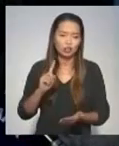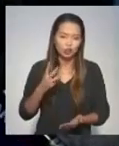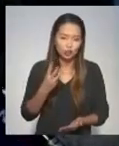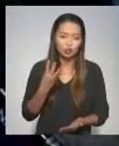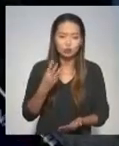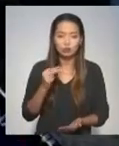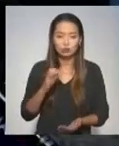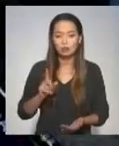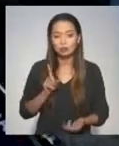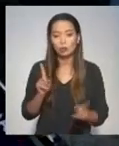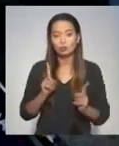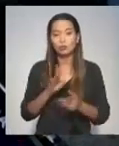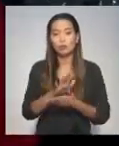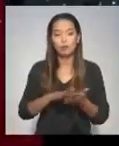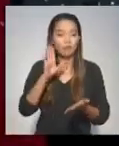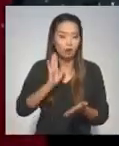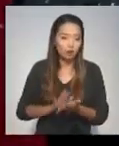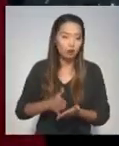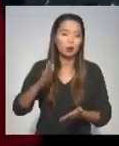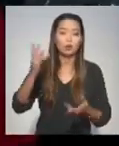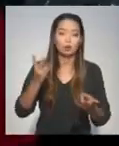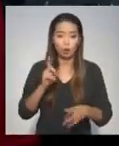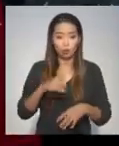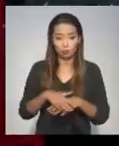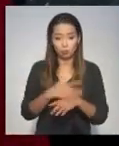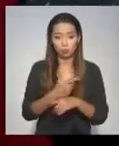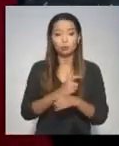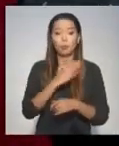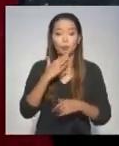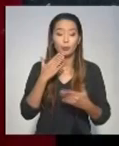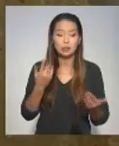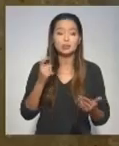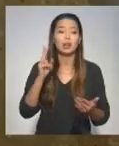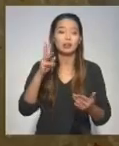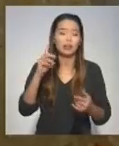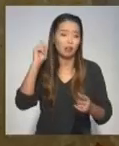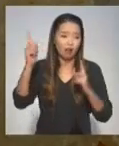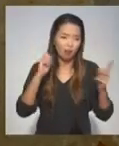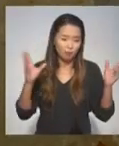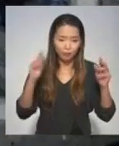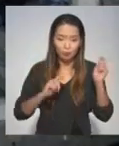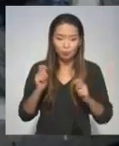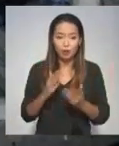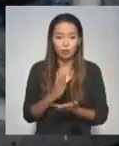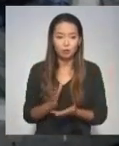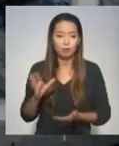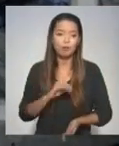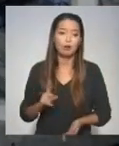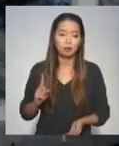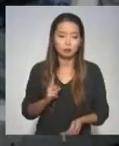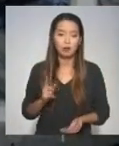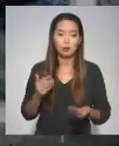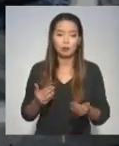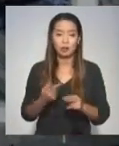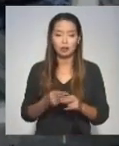еще накачала, вода прибыла. А у людей вообще нету. За километр до колонки бегаем. По качеству воду сдавали на анализ,